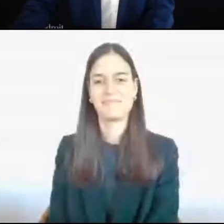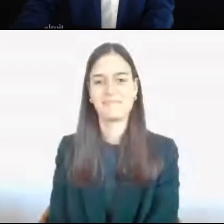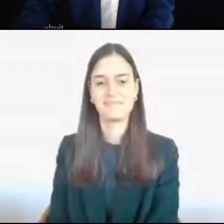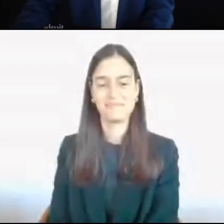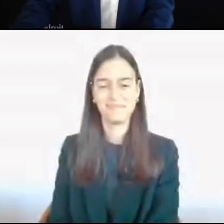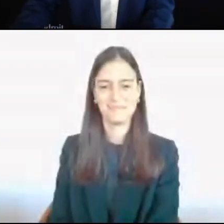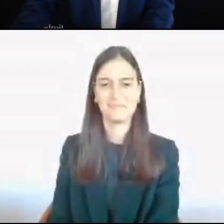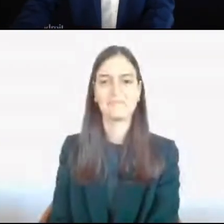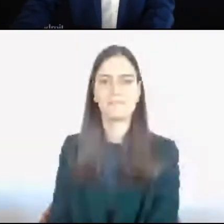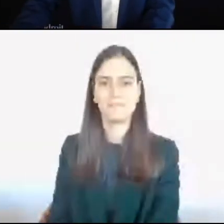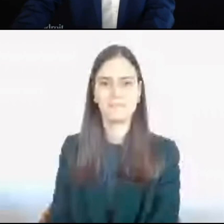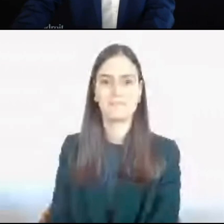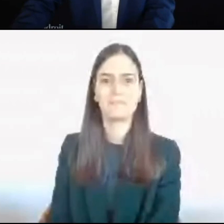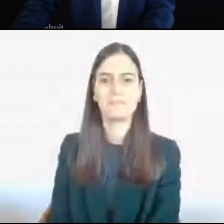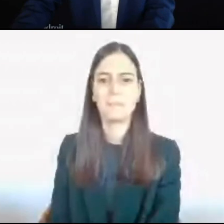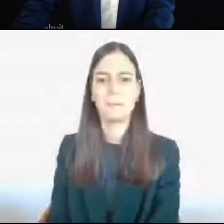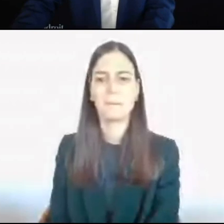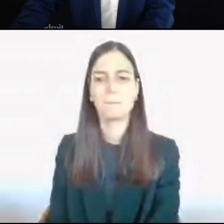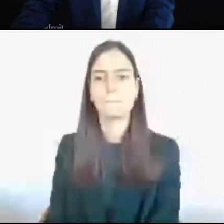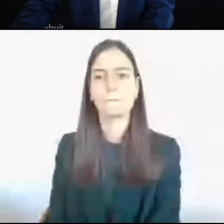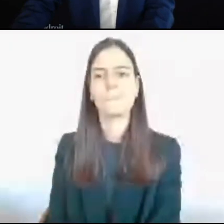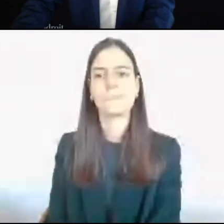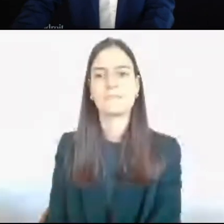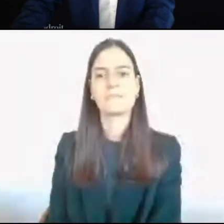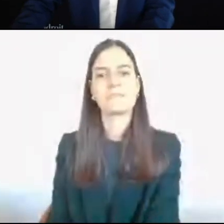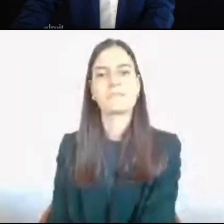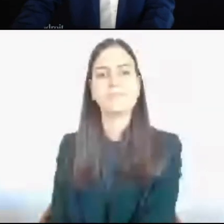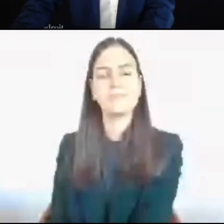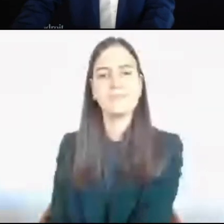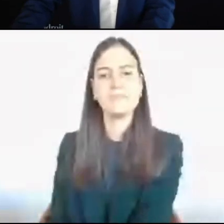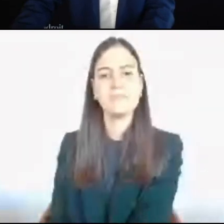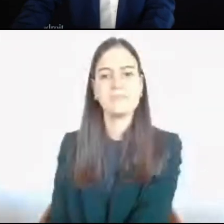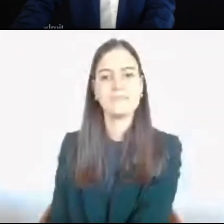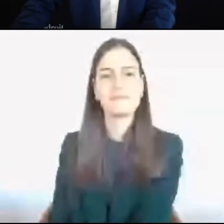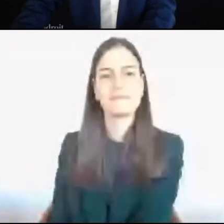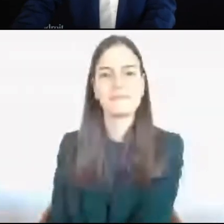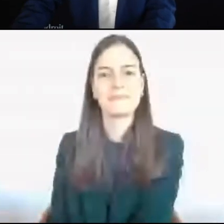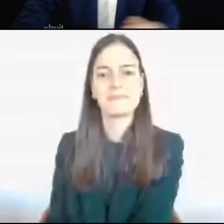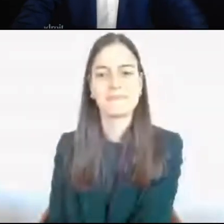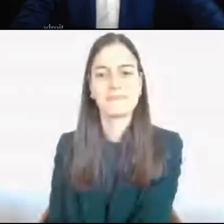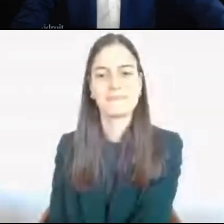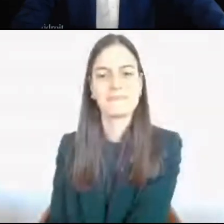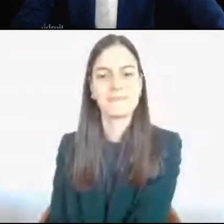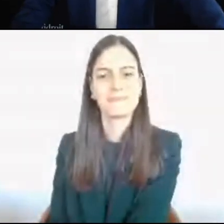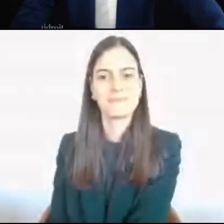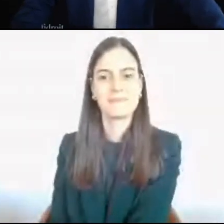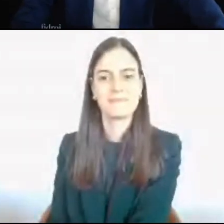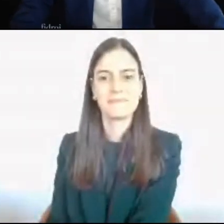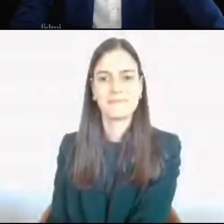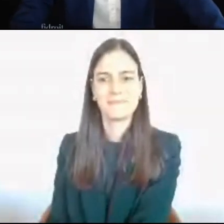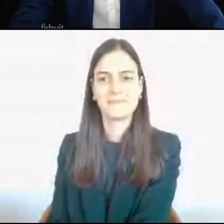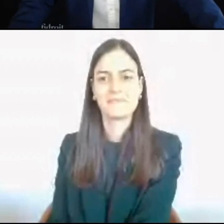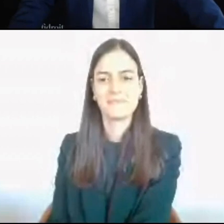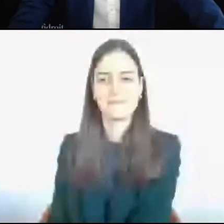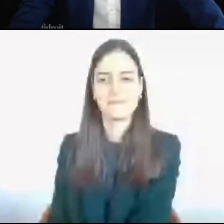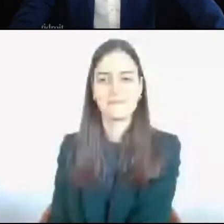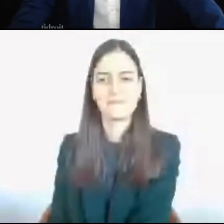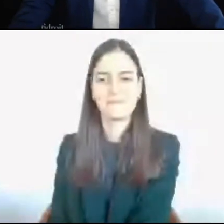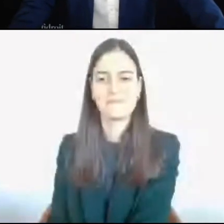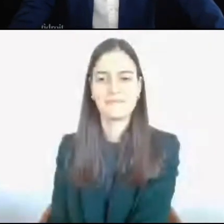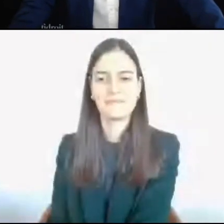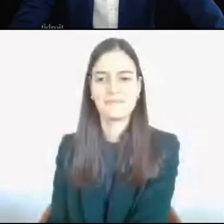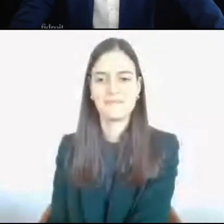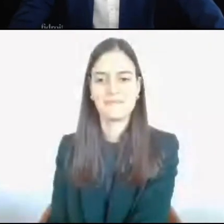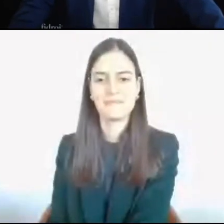Rosenfeld, Fidroit Harvest. Alors, vous restez avec nous, bien entendu, pour répondre aux questions de nos internautes. On en